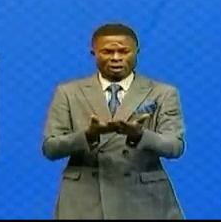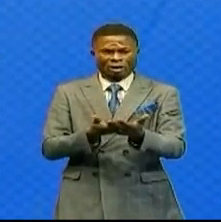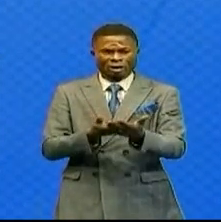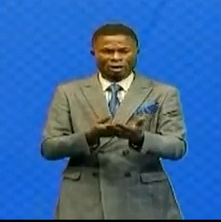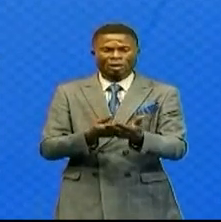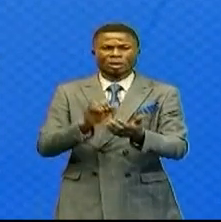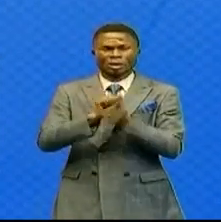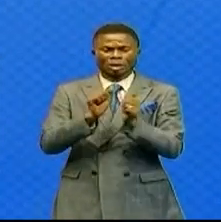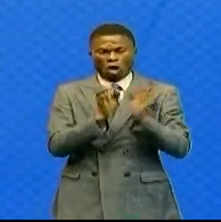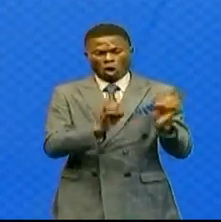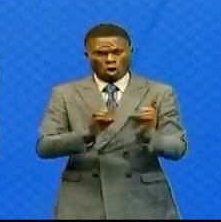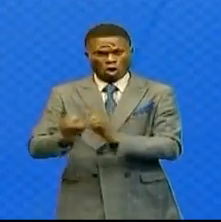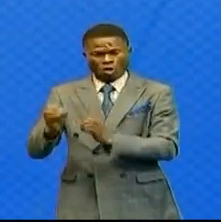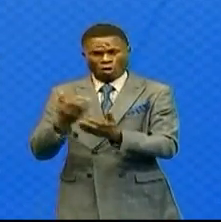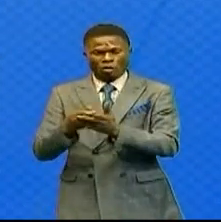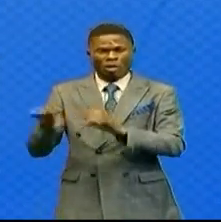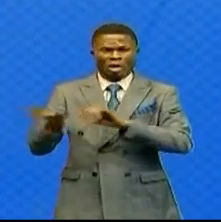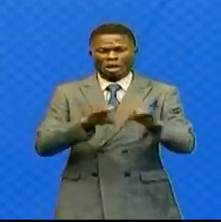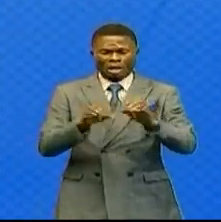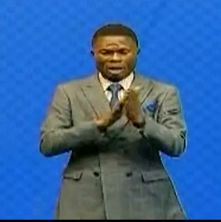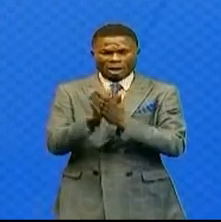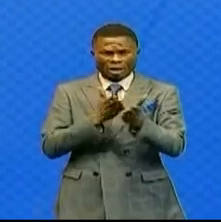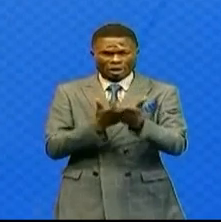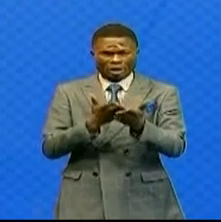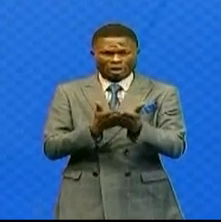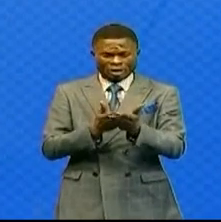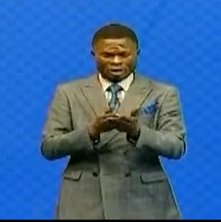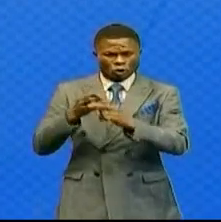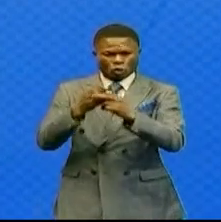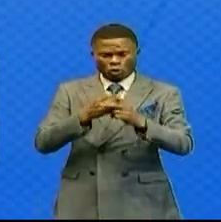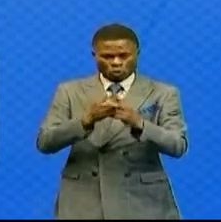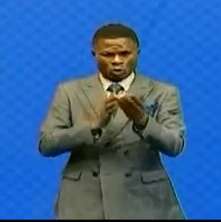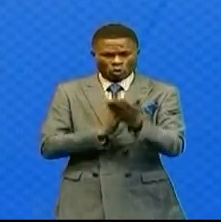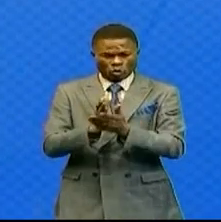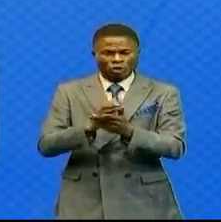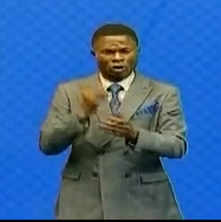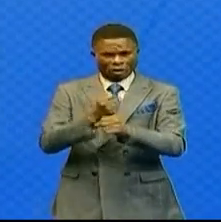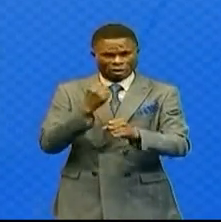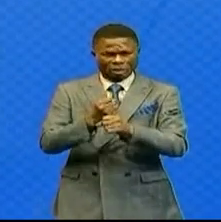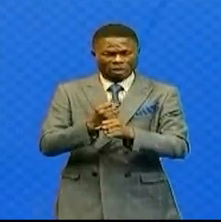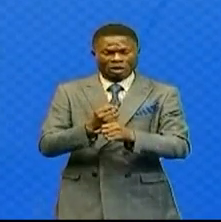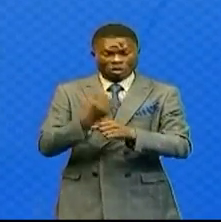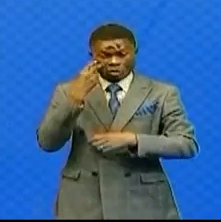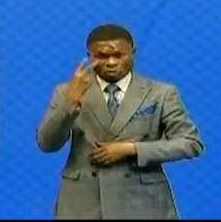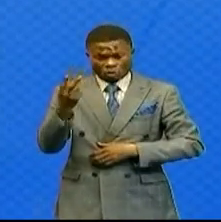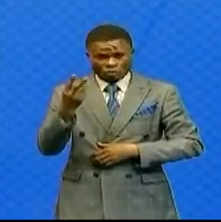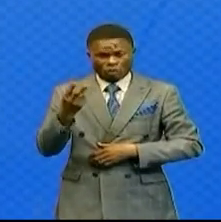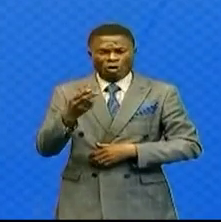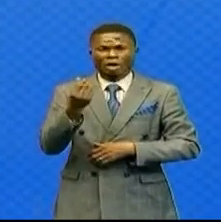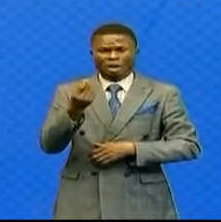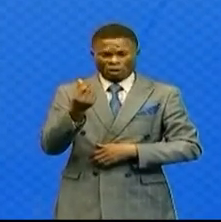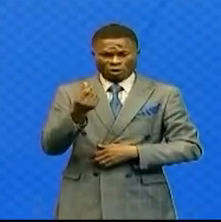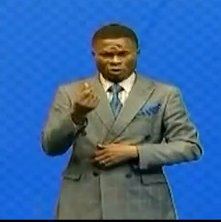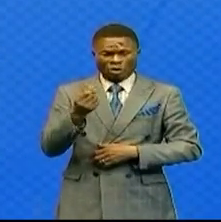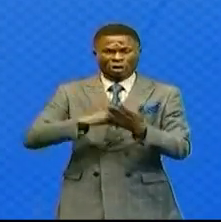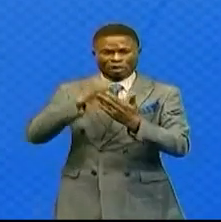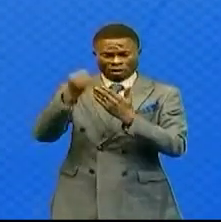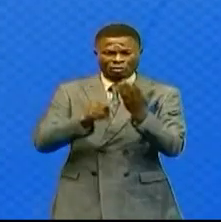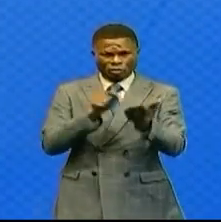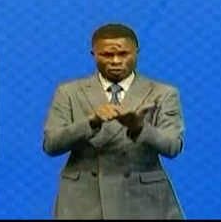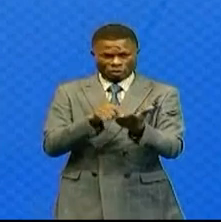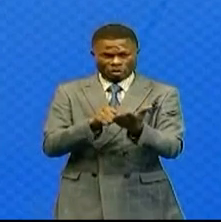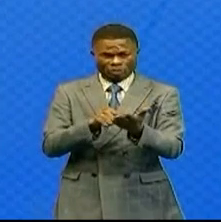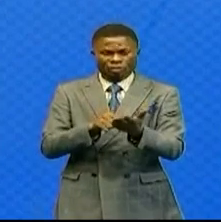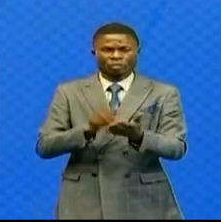une réorganisation des acteurs concernés pour un meilleur suivi des réalisations physiques et financières du projet.